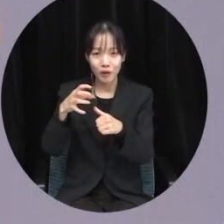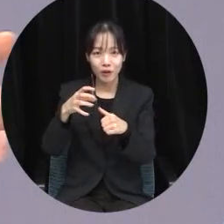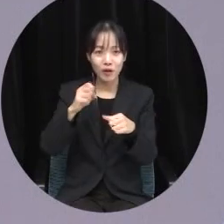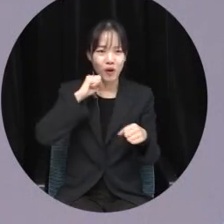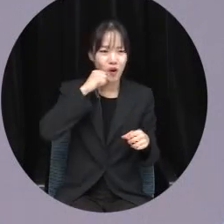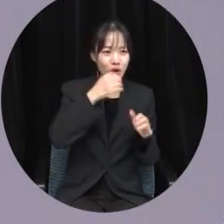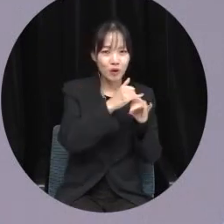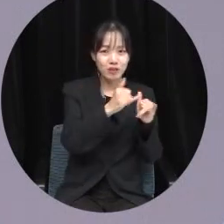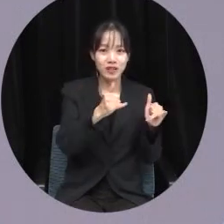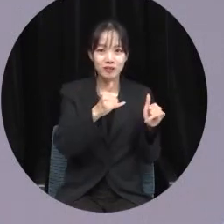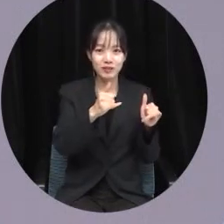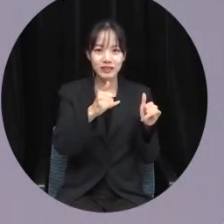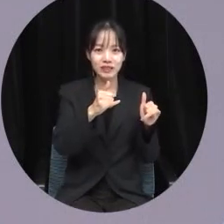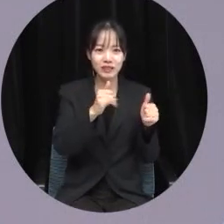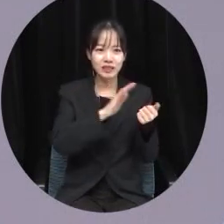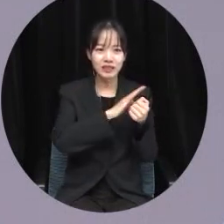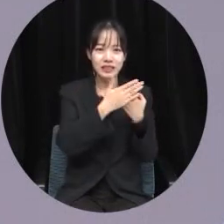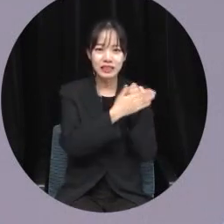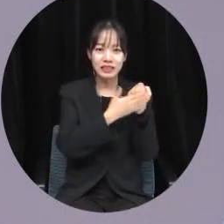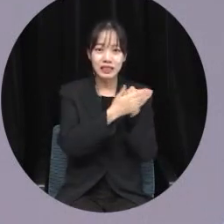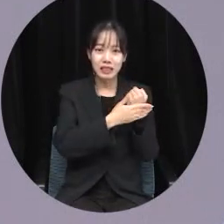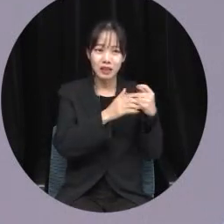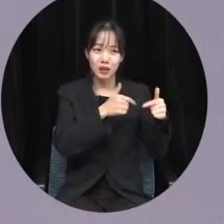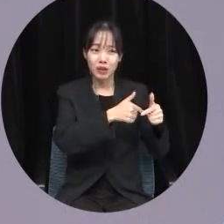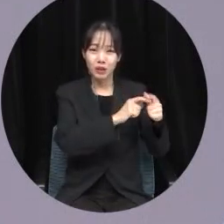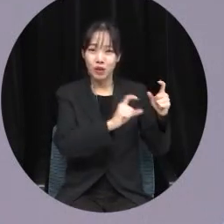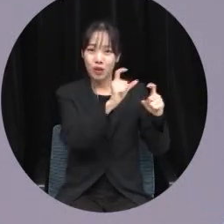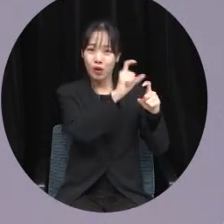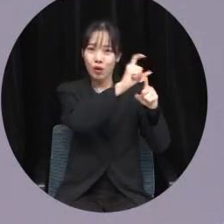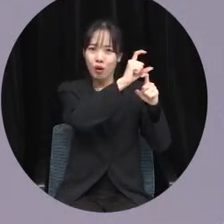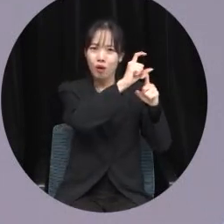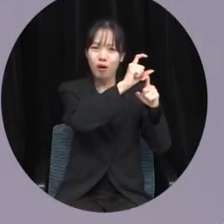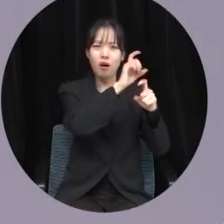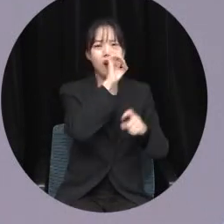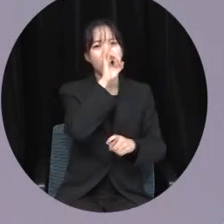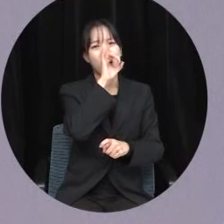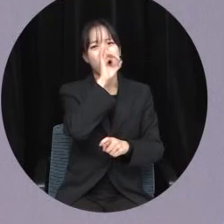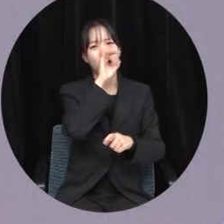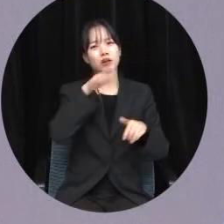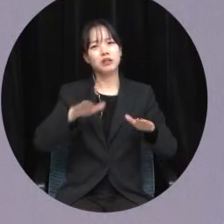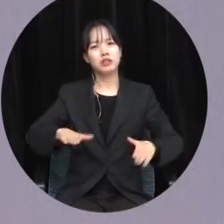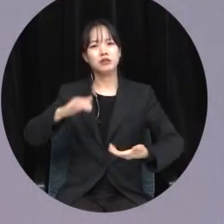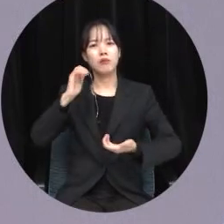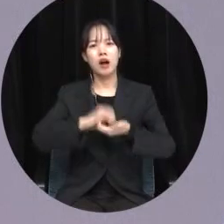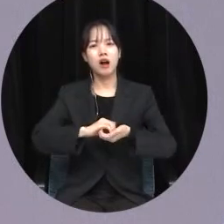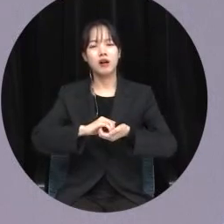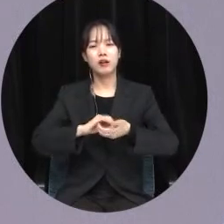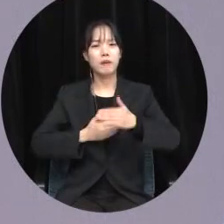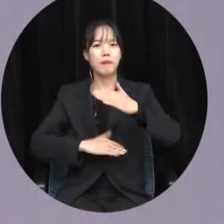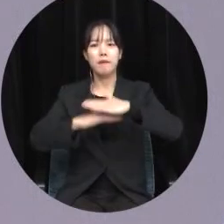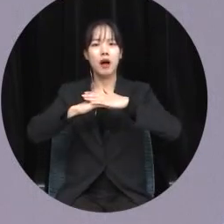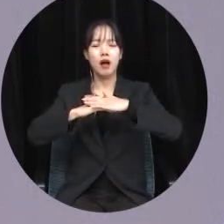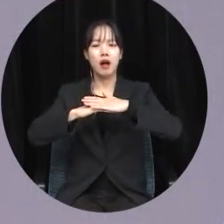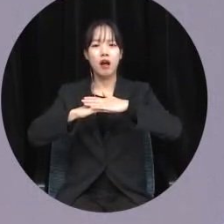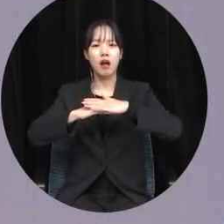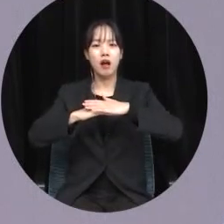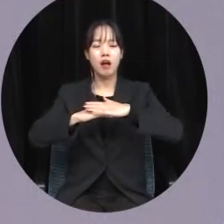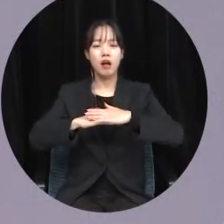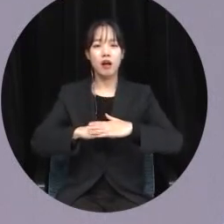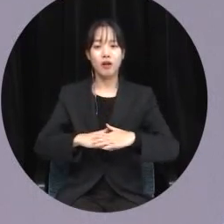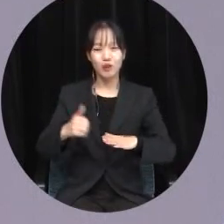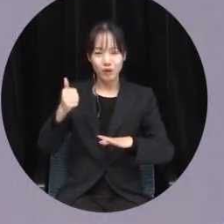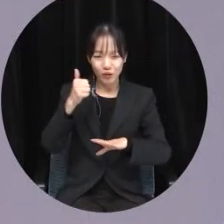더 확대하기는 한계에 이르렀다고 봅니다. 결국 그 국가 부채가 우리 미래